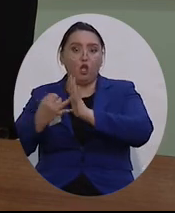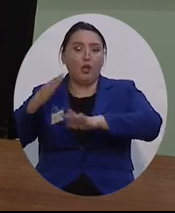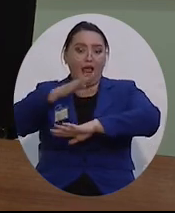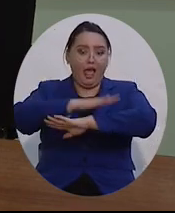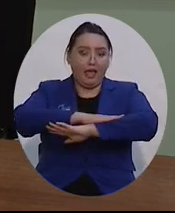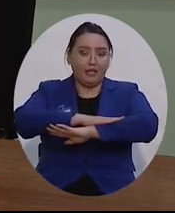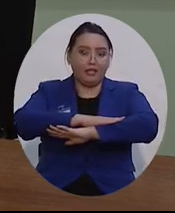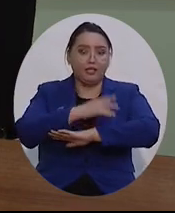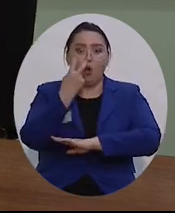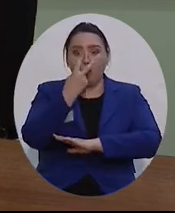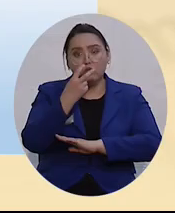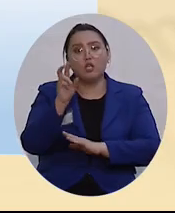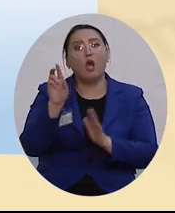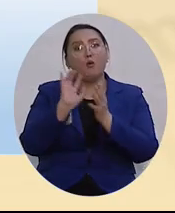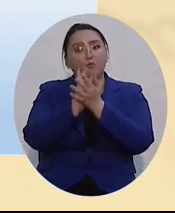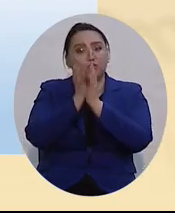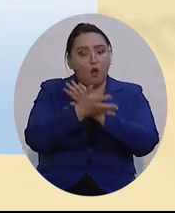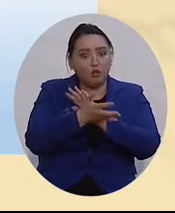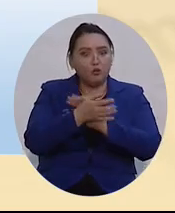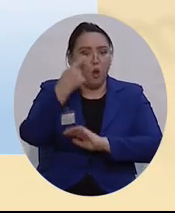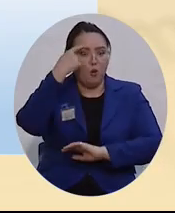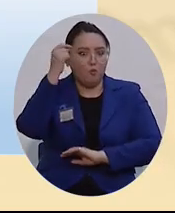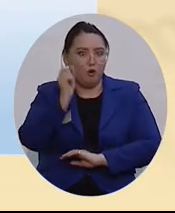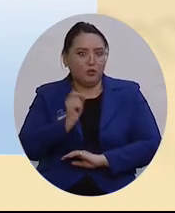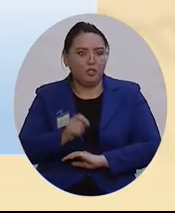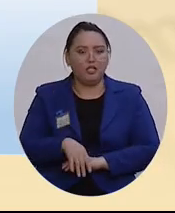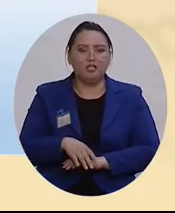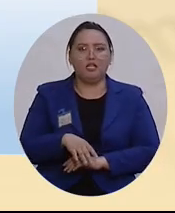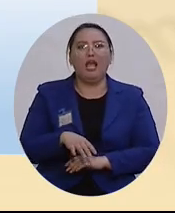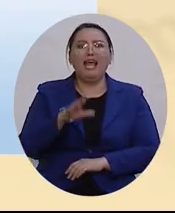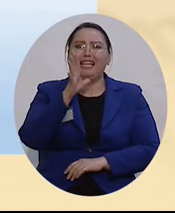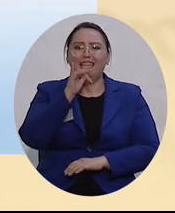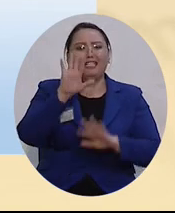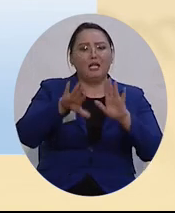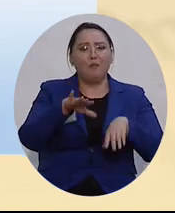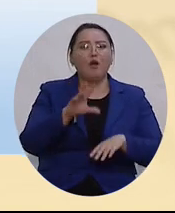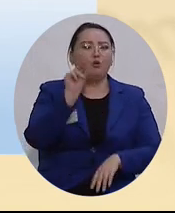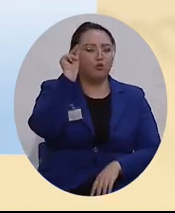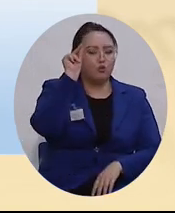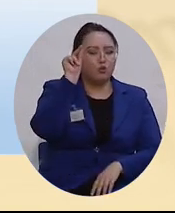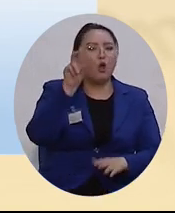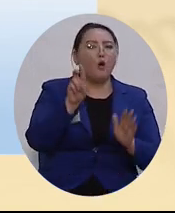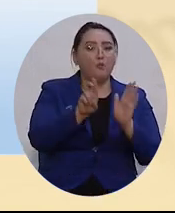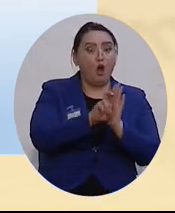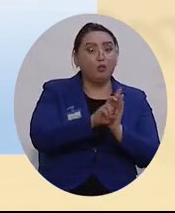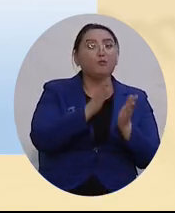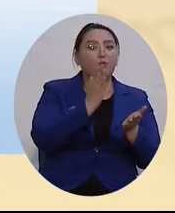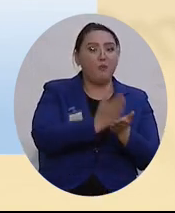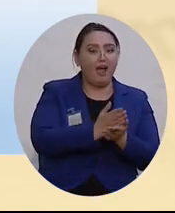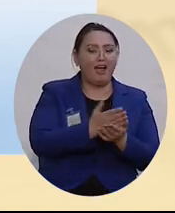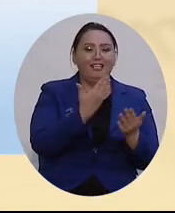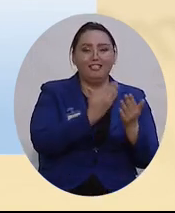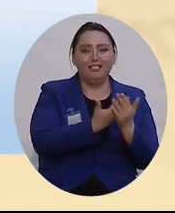настай хүүхэд сурч болно гэдгийн жишээ нь. За энэ жилийн Монголын сайхан бичгтэн улсын уралдаан 5 настай бяцхан хүүхэд, за